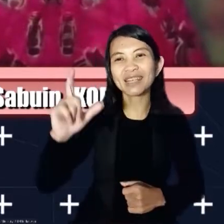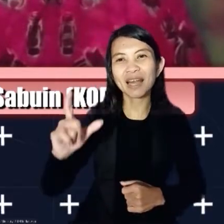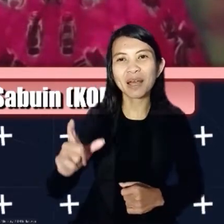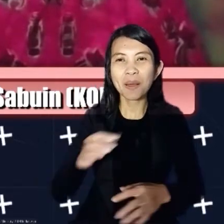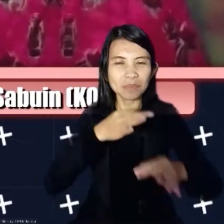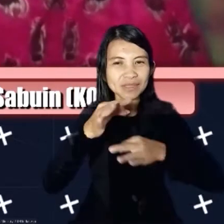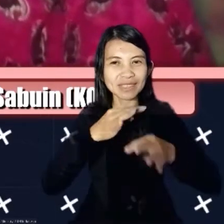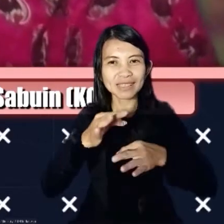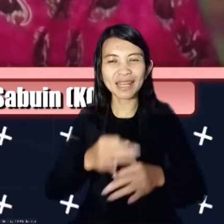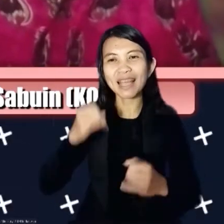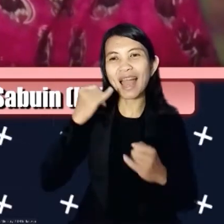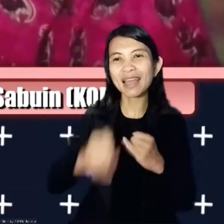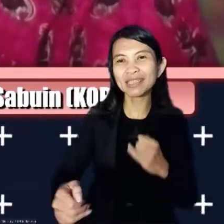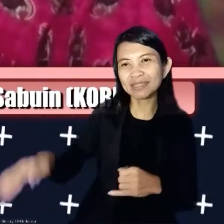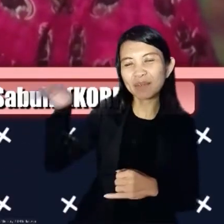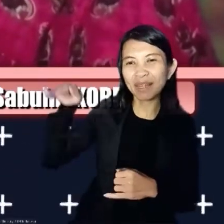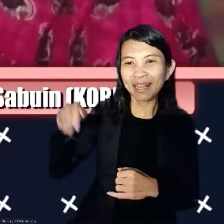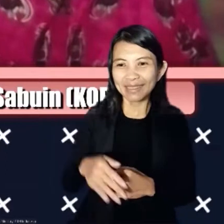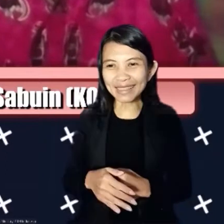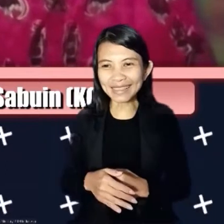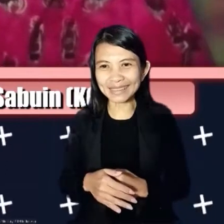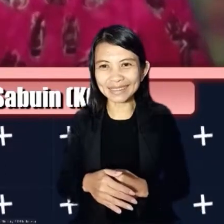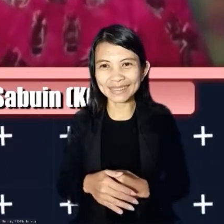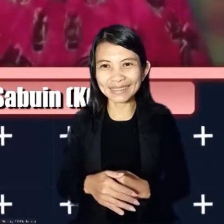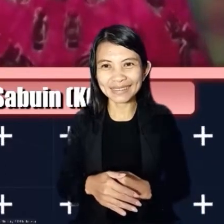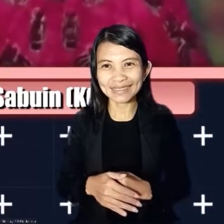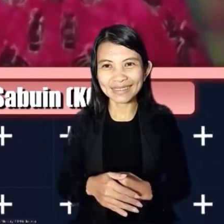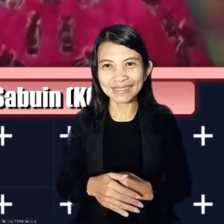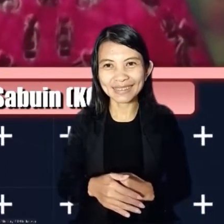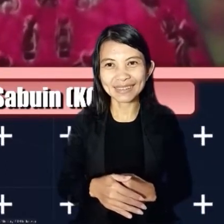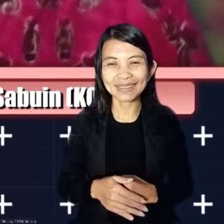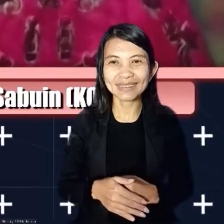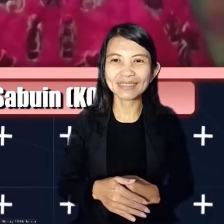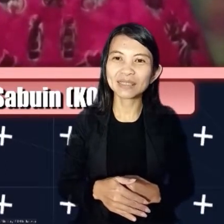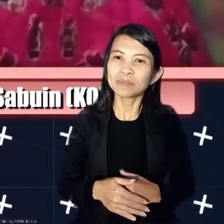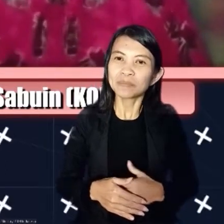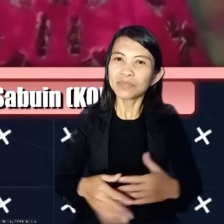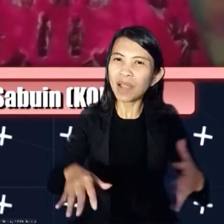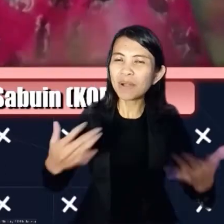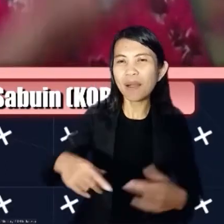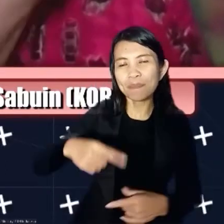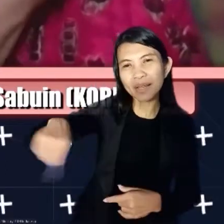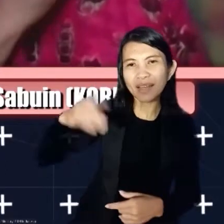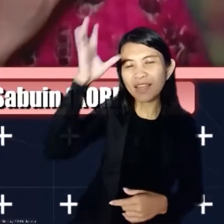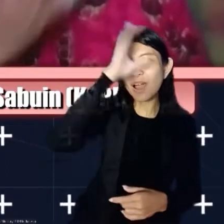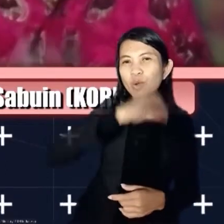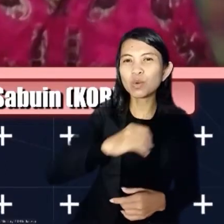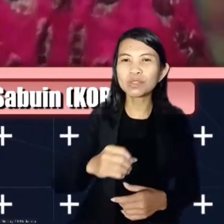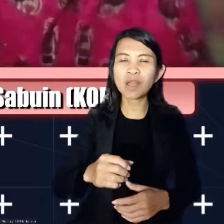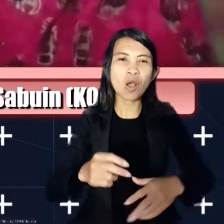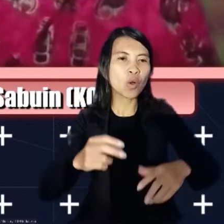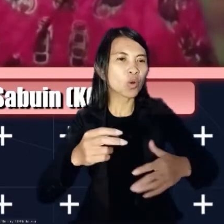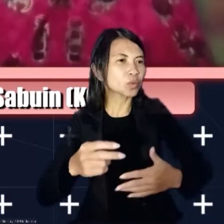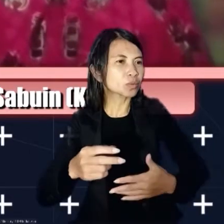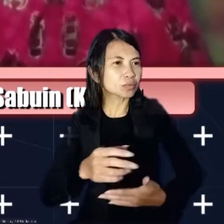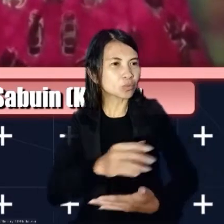apakah mereka bagian dari nubuatan-nubuatan yang sedang terjadi Hai silakan pendeta Hai